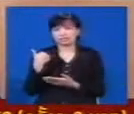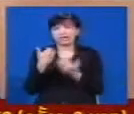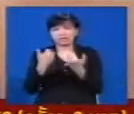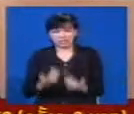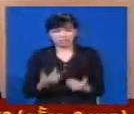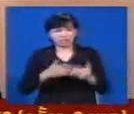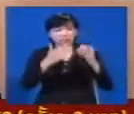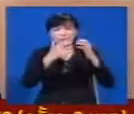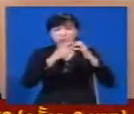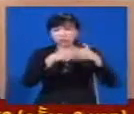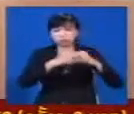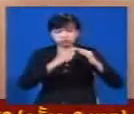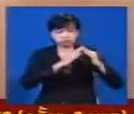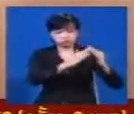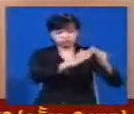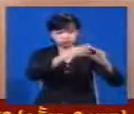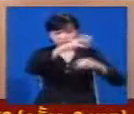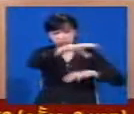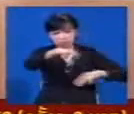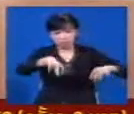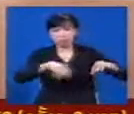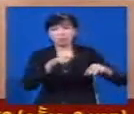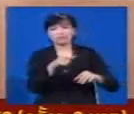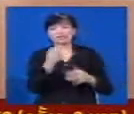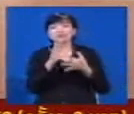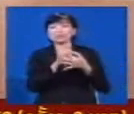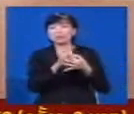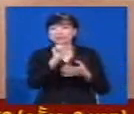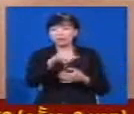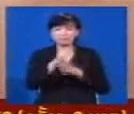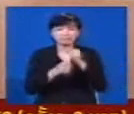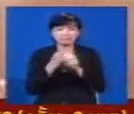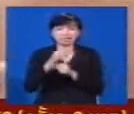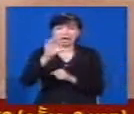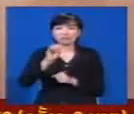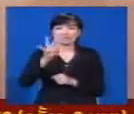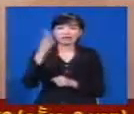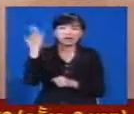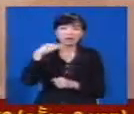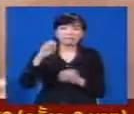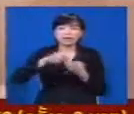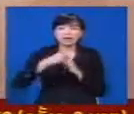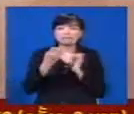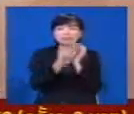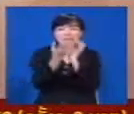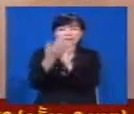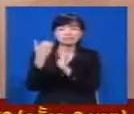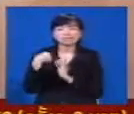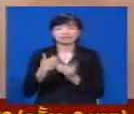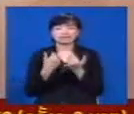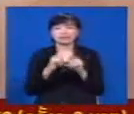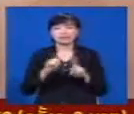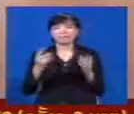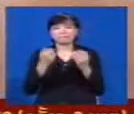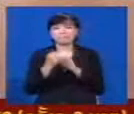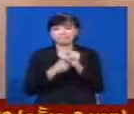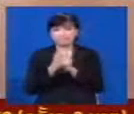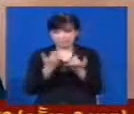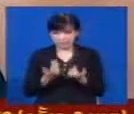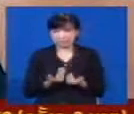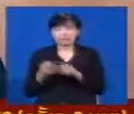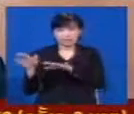ตสาหกรร ม เราก็มีบทเรียนจากปี2554นะครับในพื้นที่ของลุ่มแม่น้ำเจ้าพระยาอย่างที่ทางท่านสุภัทรได้แนะน